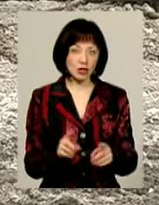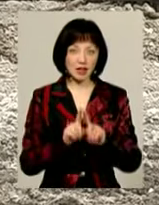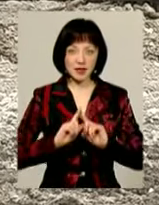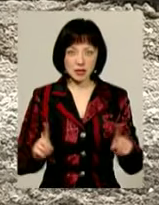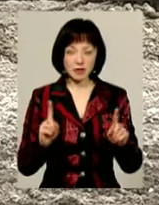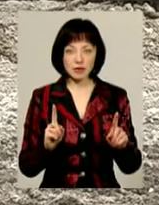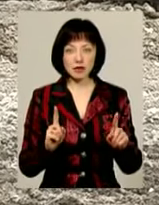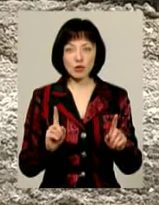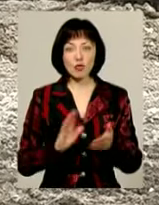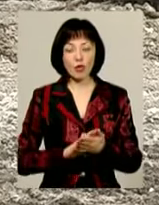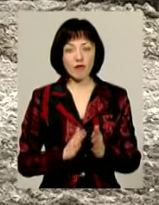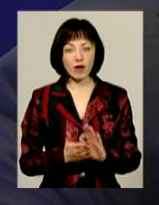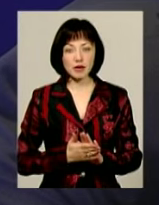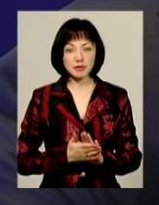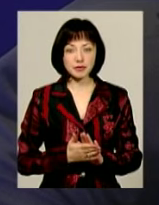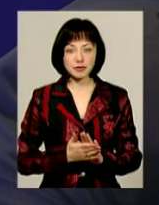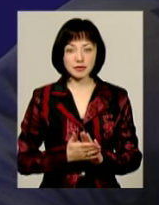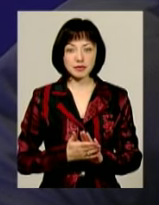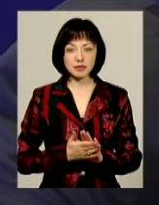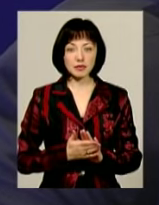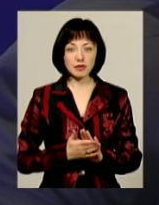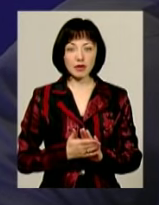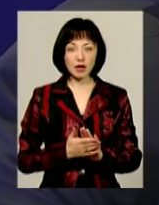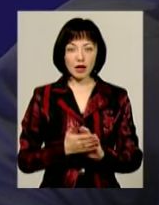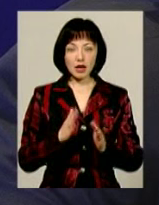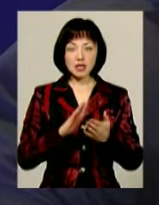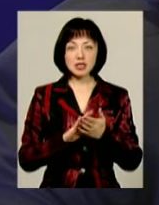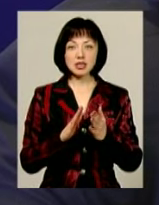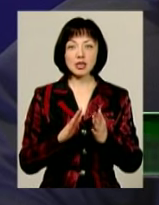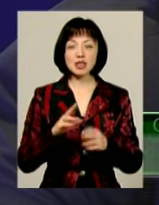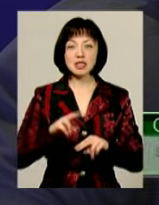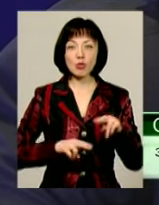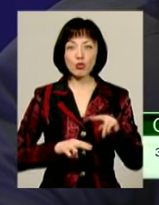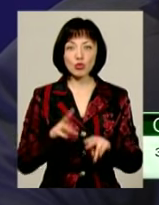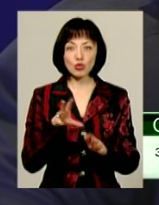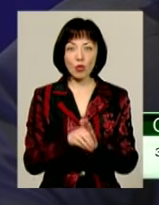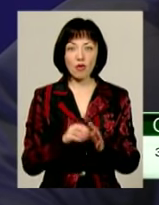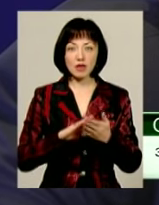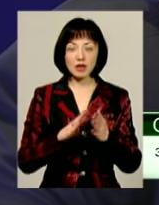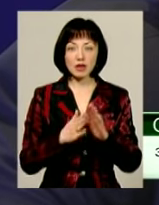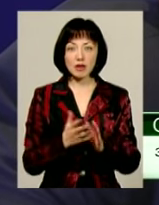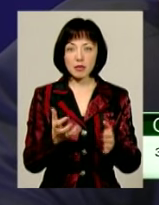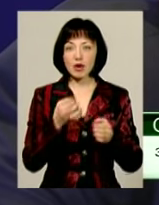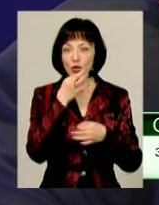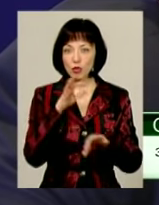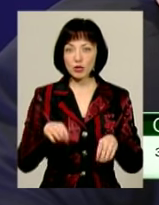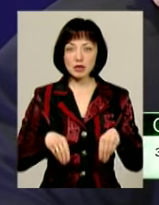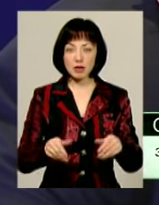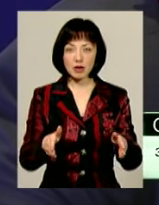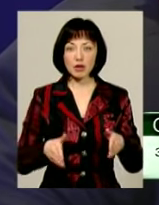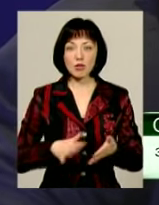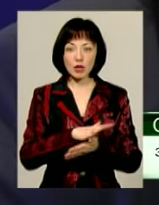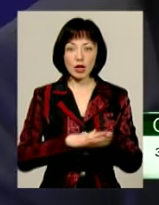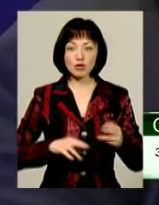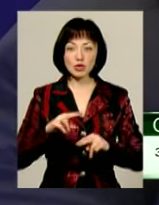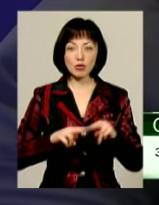невластивих для забудовника умовах. Забудовник бере любу земельну ділянку, ну, для її подальшої